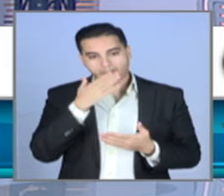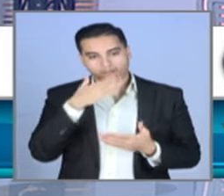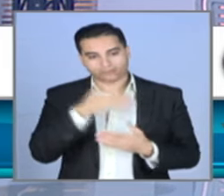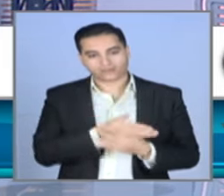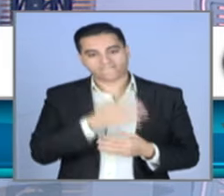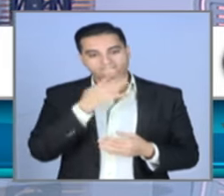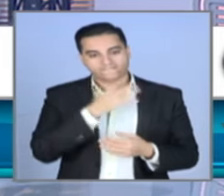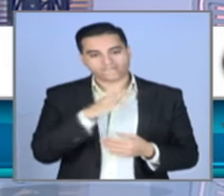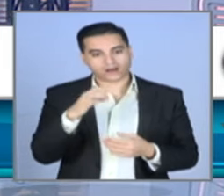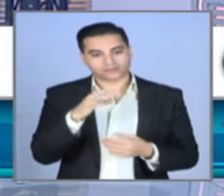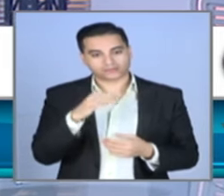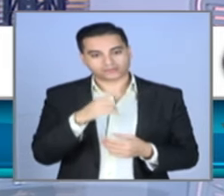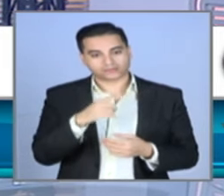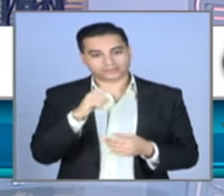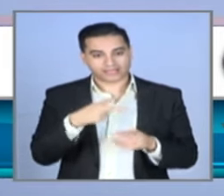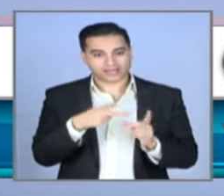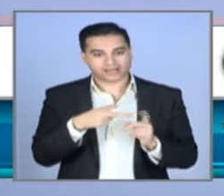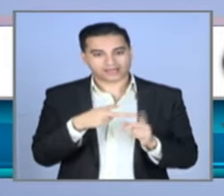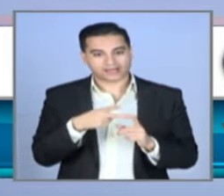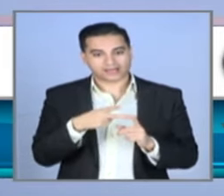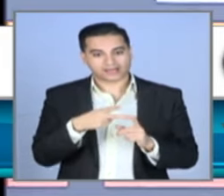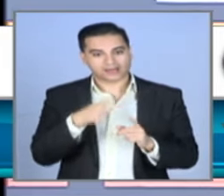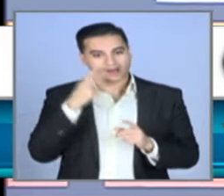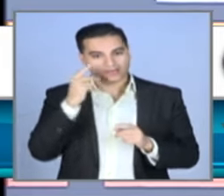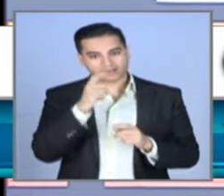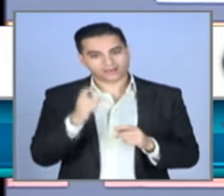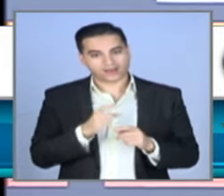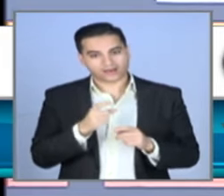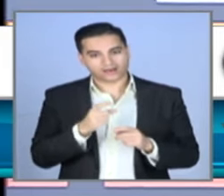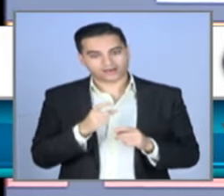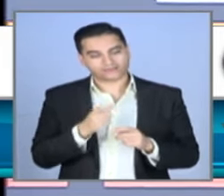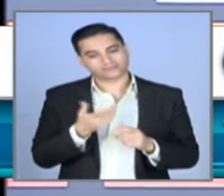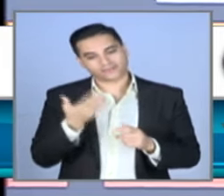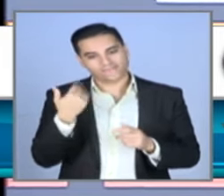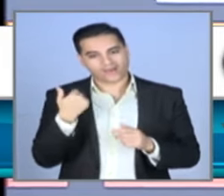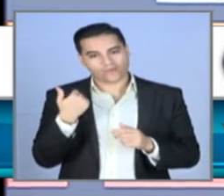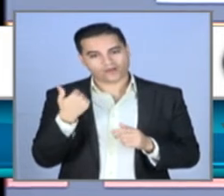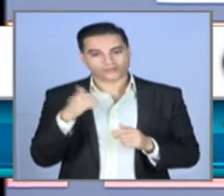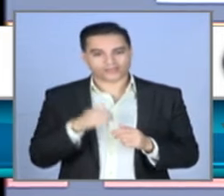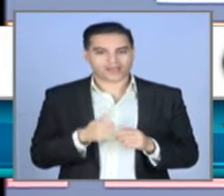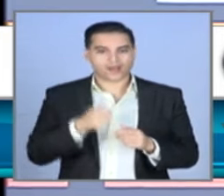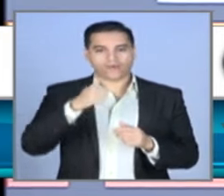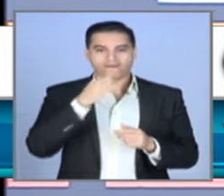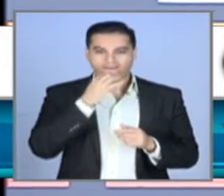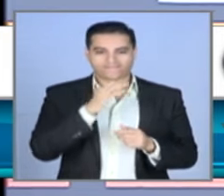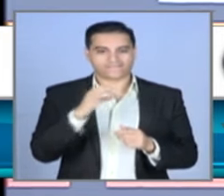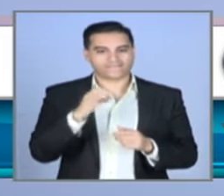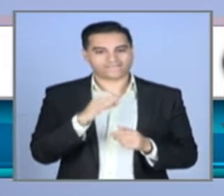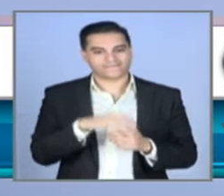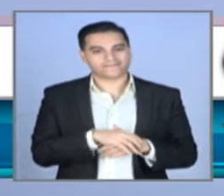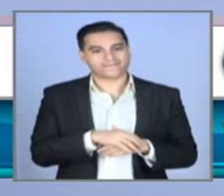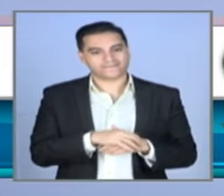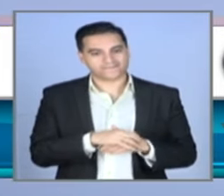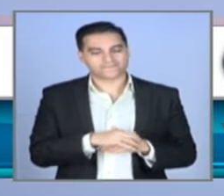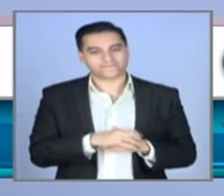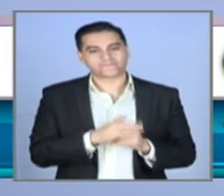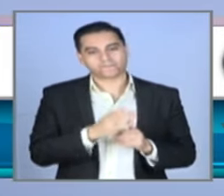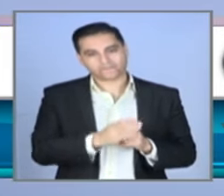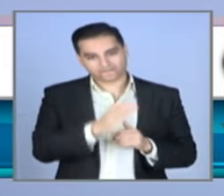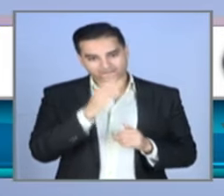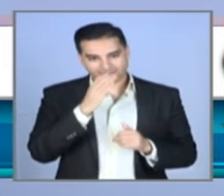فرنسا. إجابتك الثانية كانت إيطاليا. في الأول. في الأول، دلوقتي بقت فرنسا. فرنسا